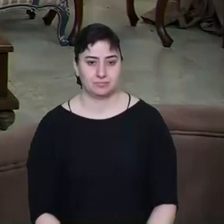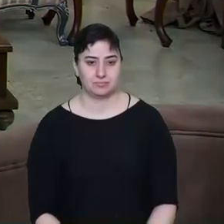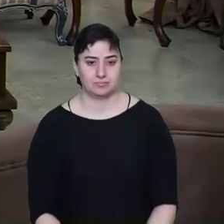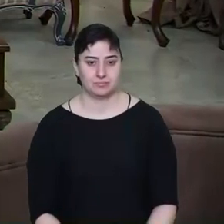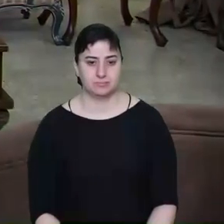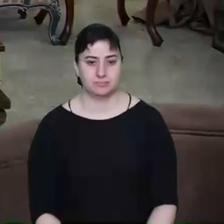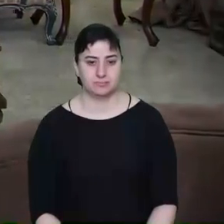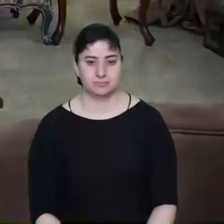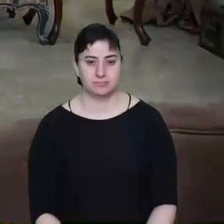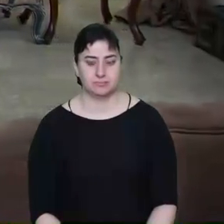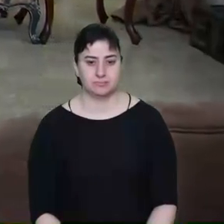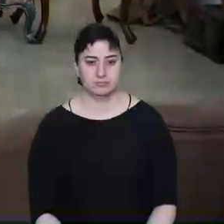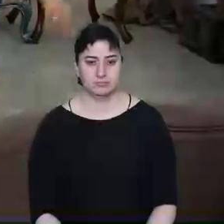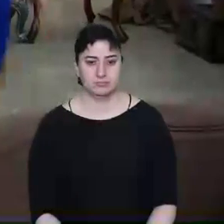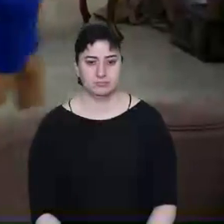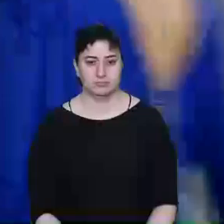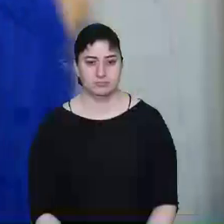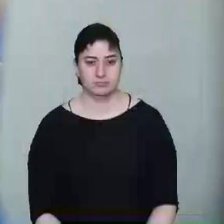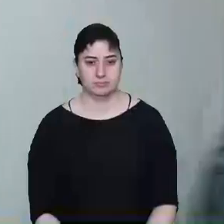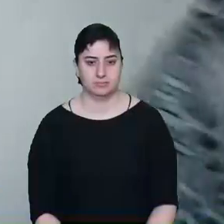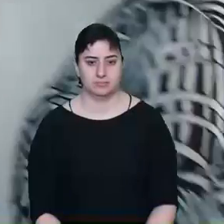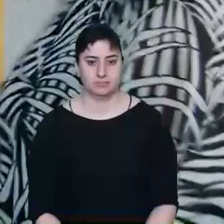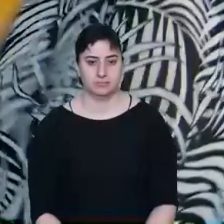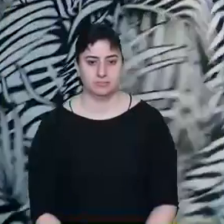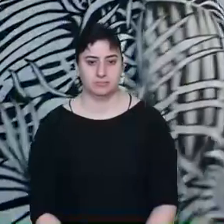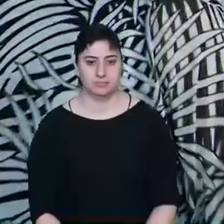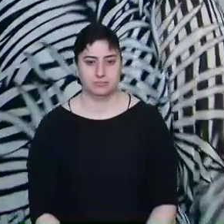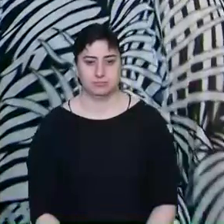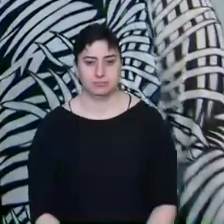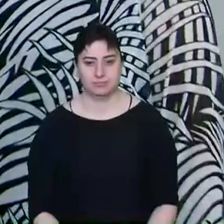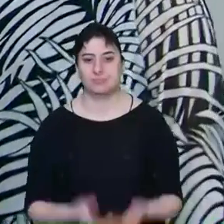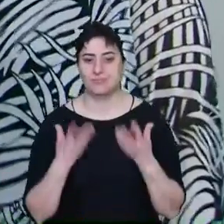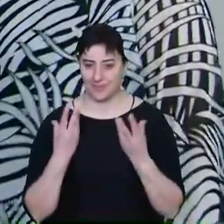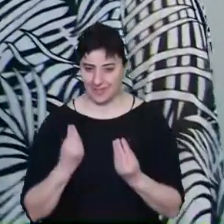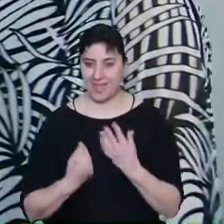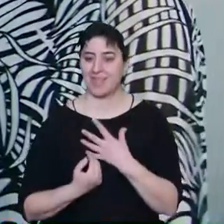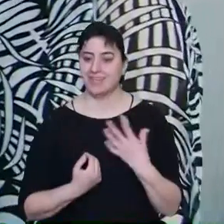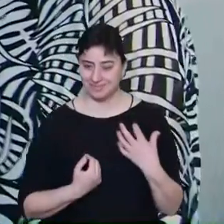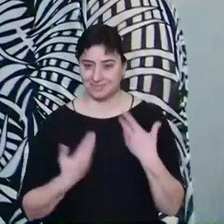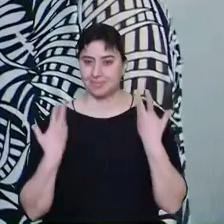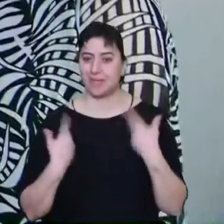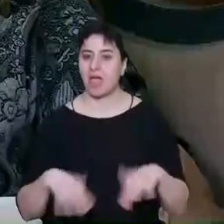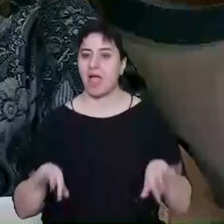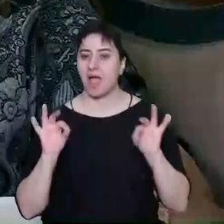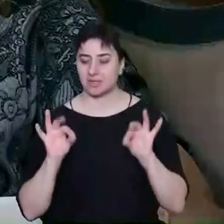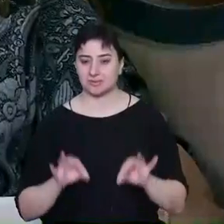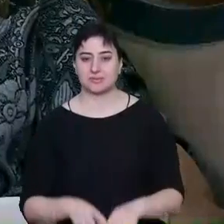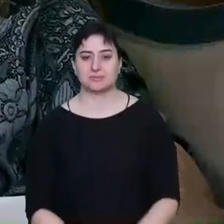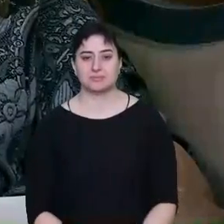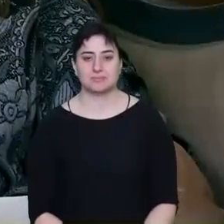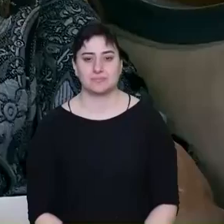İkisi de podyuma çıkar gibi giyinip süslenmişler. Evet anneş kocuğum, gördüğün gibi gayet hazırız.